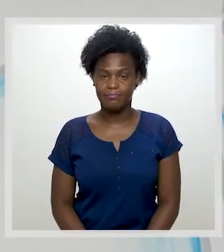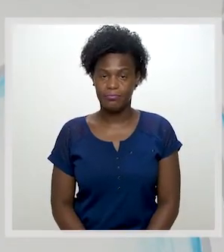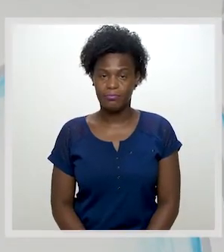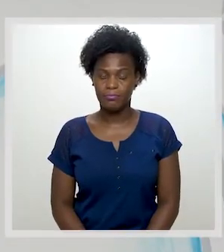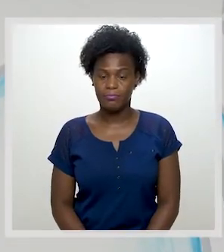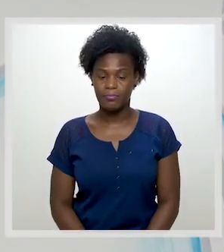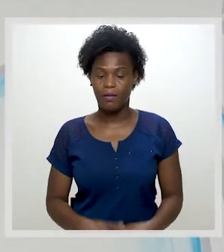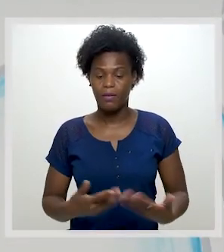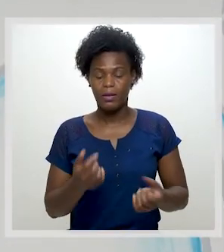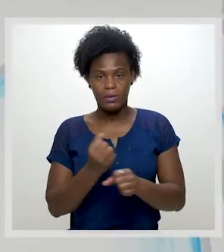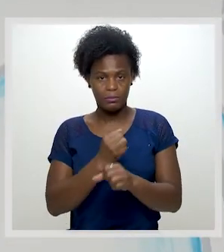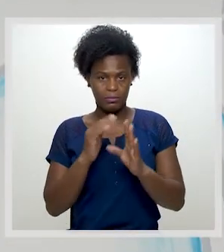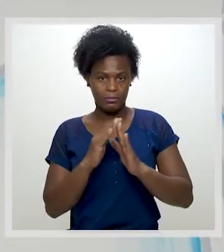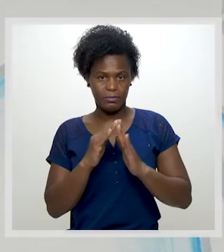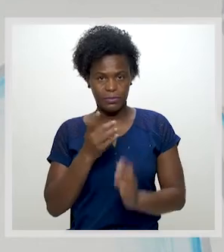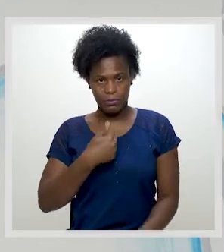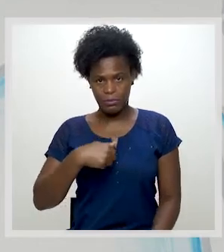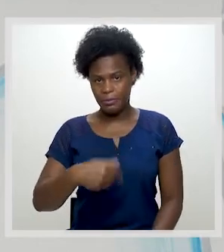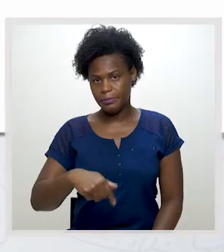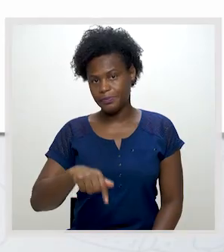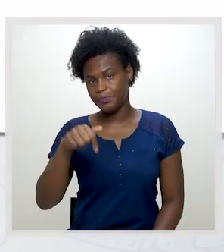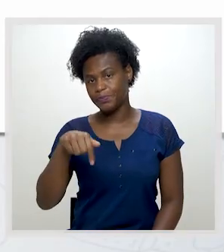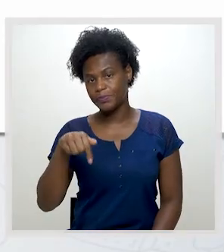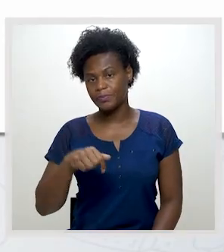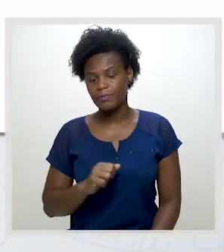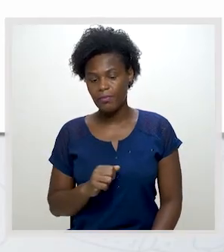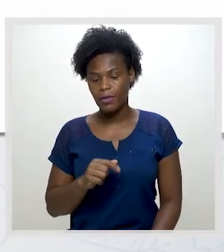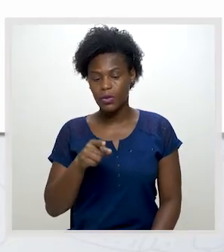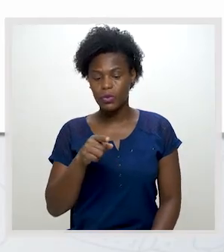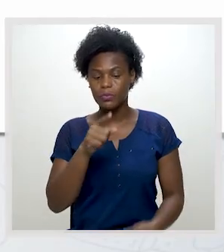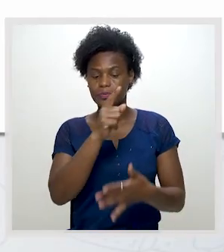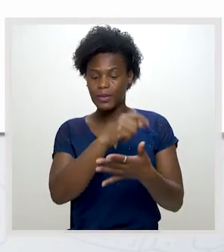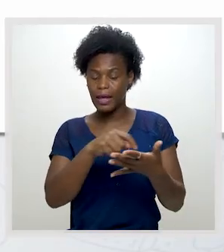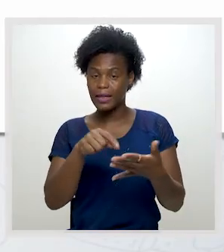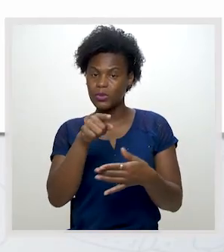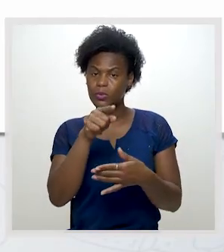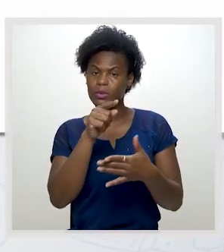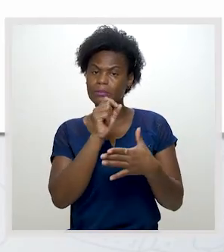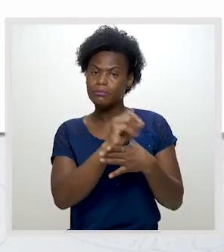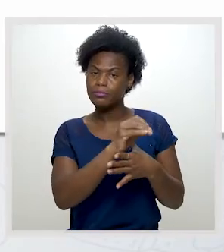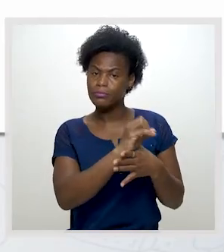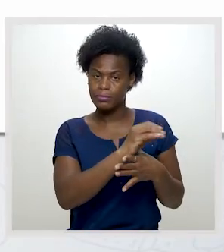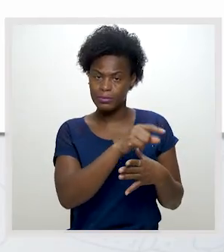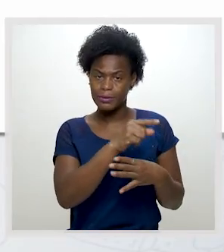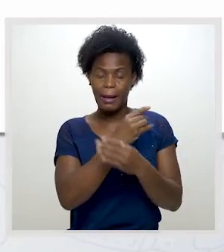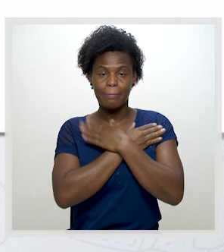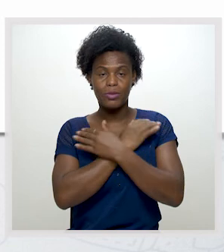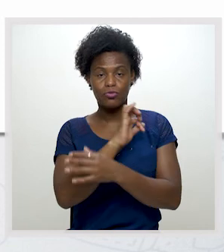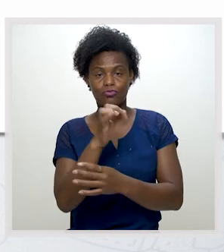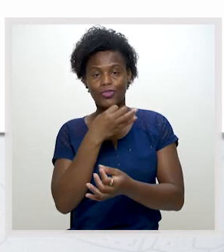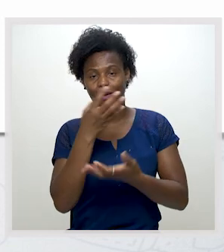Alors, le devoir que nous avons aujourd'hui. Tu écris à ton ami pour lui raconter une histoire